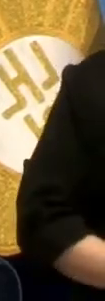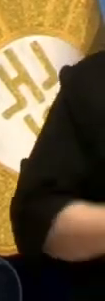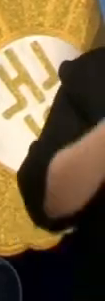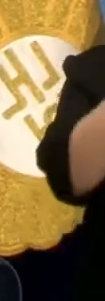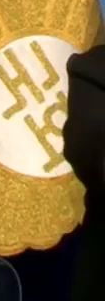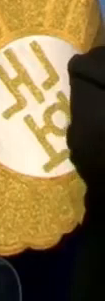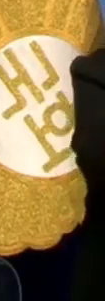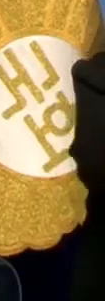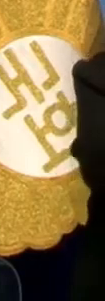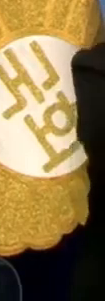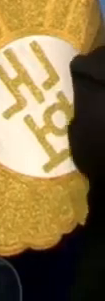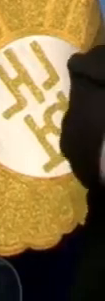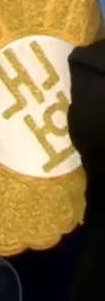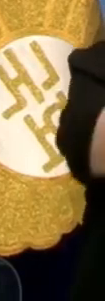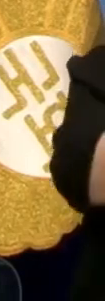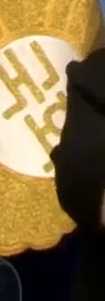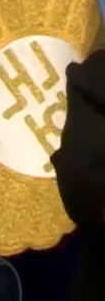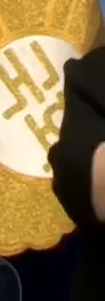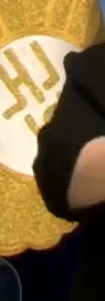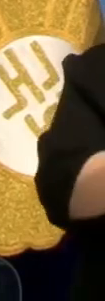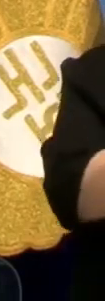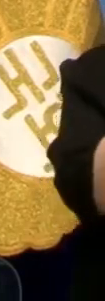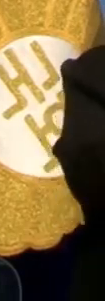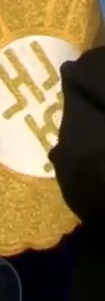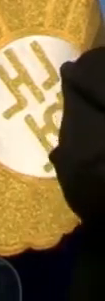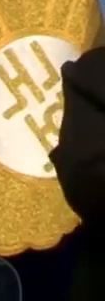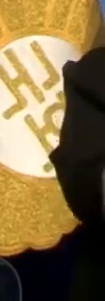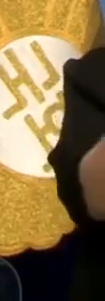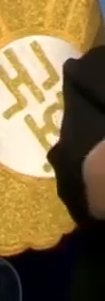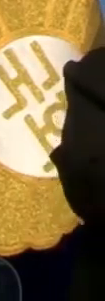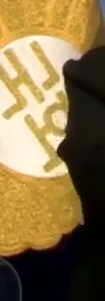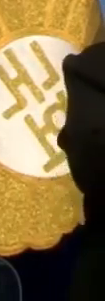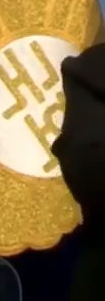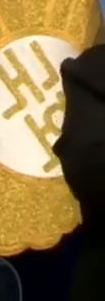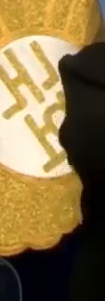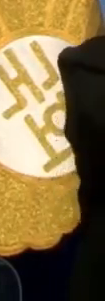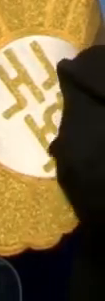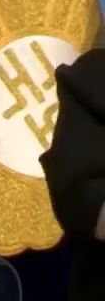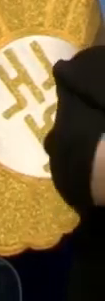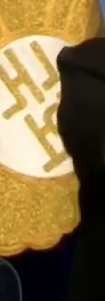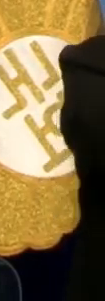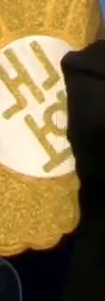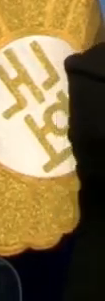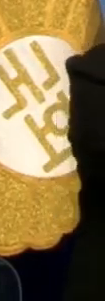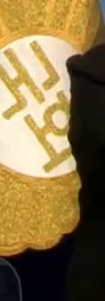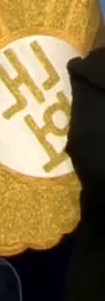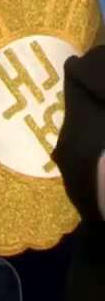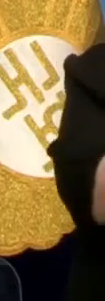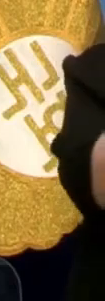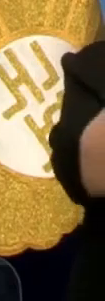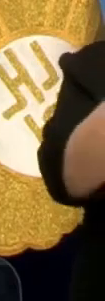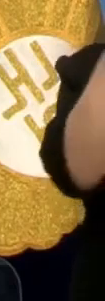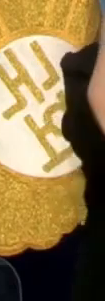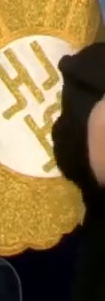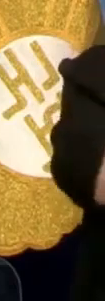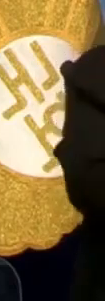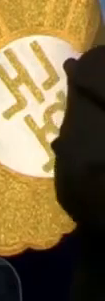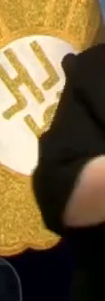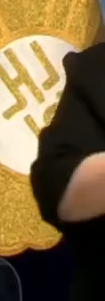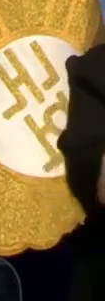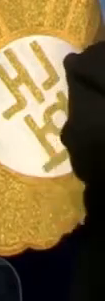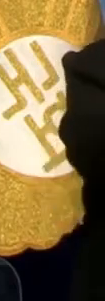가구의 보호에 관한 법입니다. 따라서 이 법은 동물권과 시민 기본권에 의미